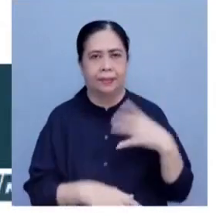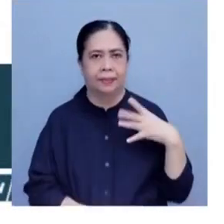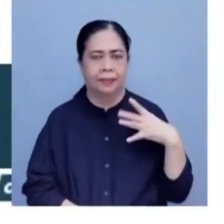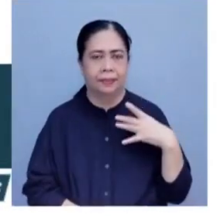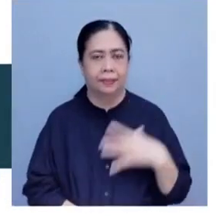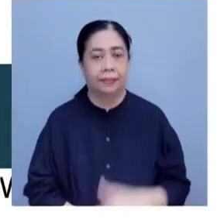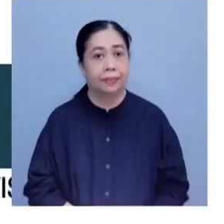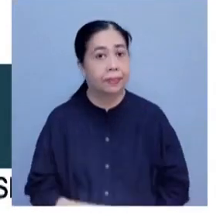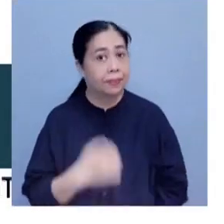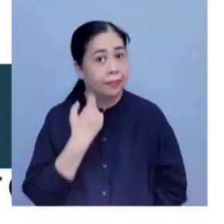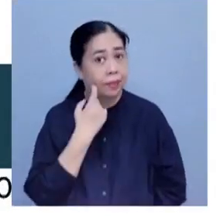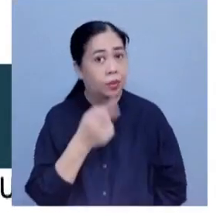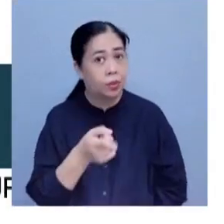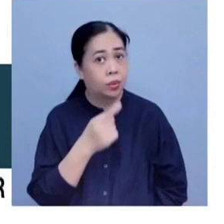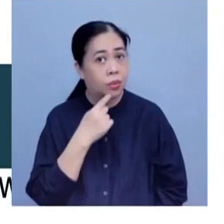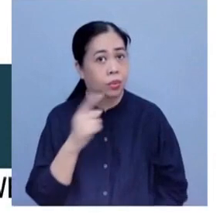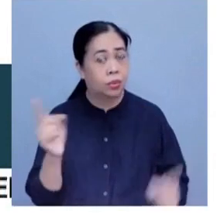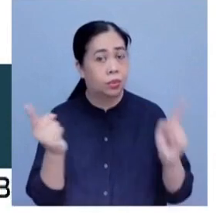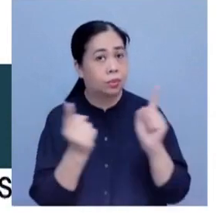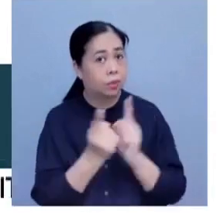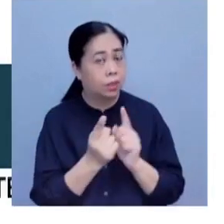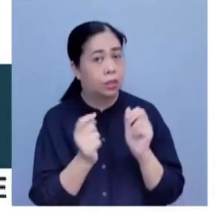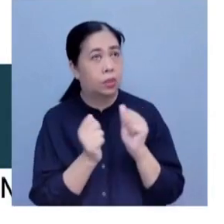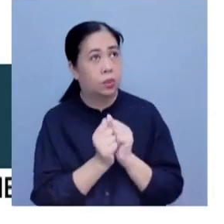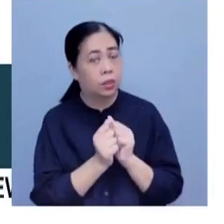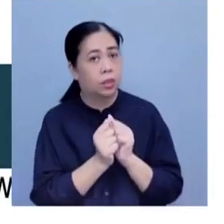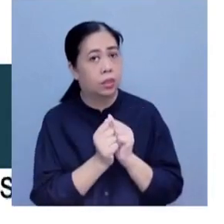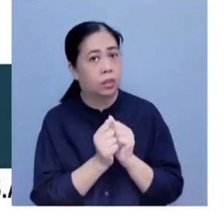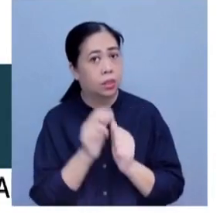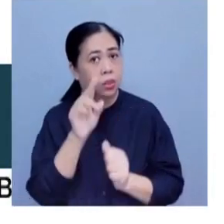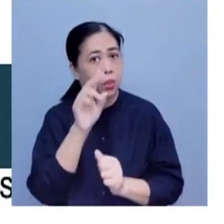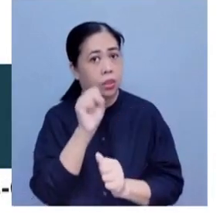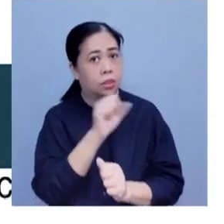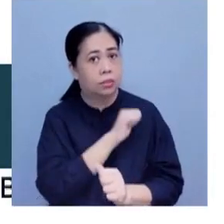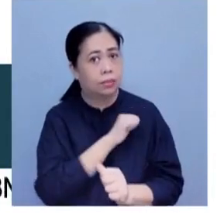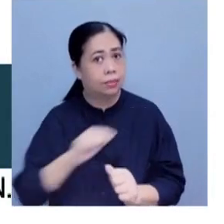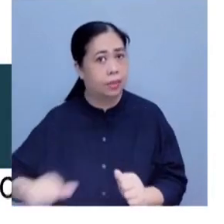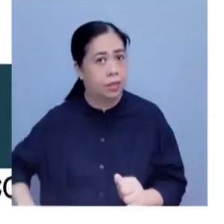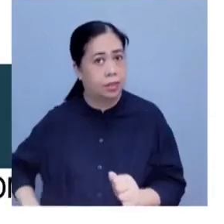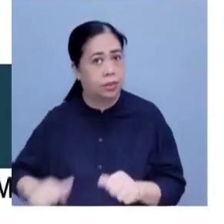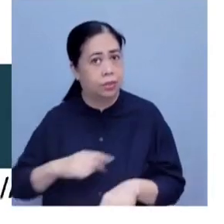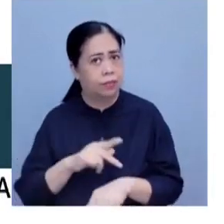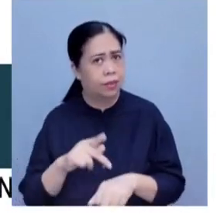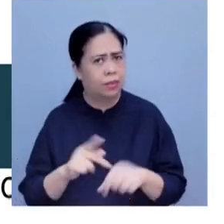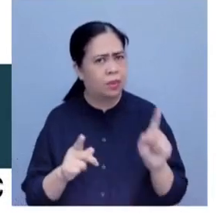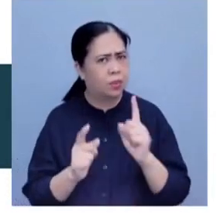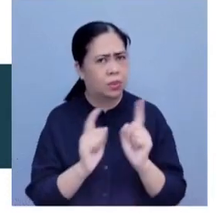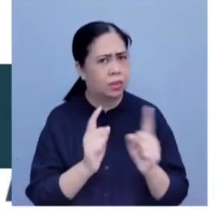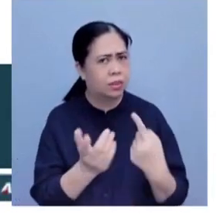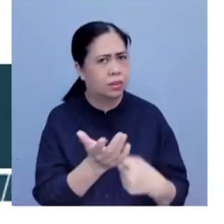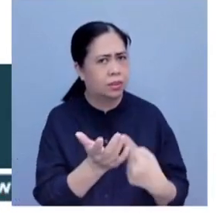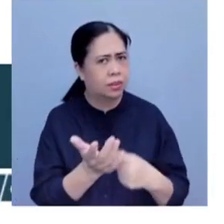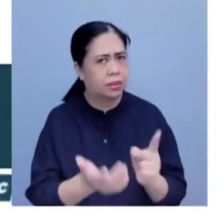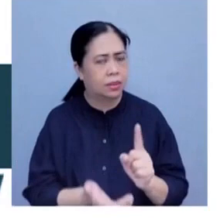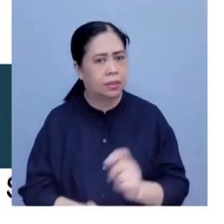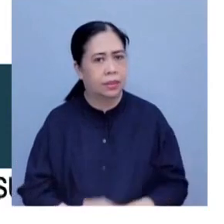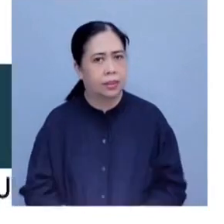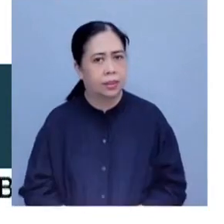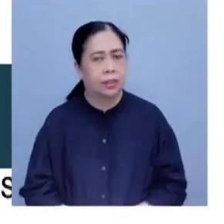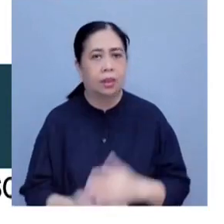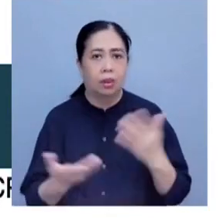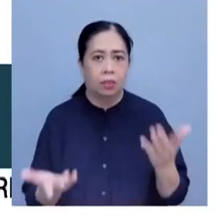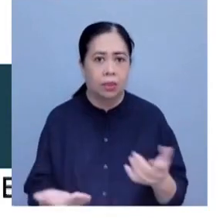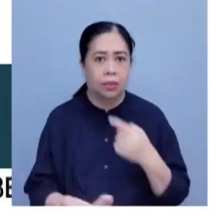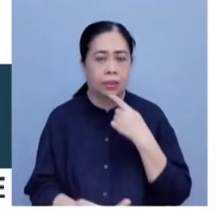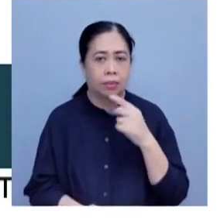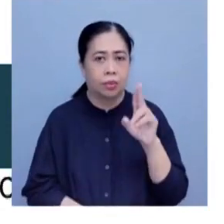Kamakailan, you also met with the U.S. Ambassador to the Philippines. Ano pong napag-usapan niyo doon? Well, sinabi lang